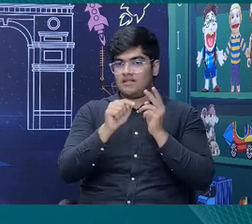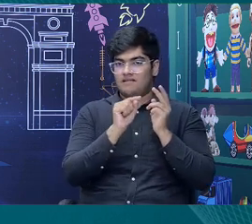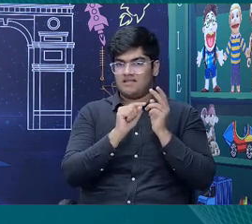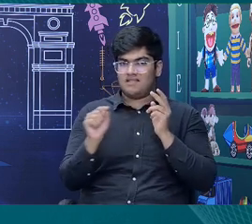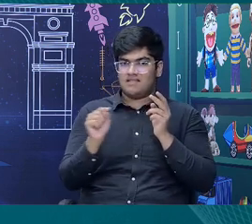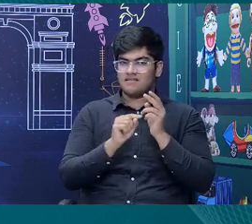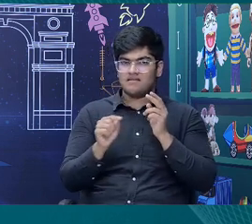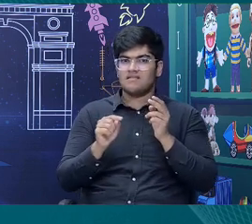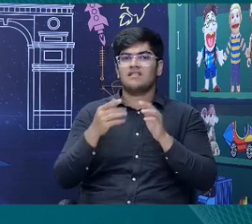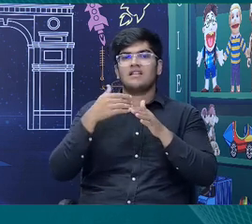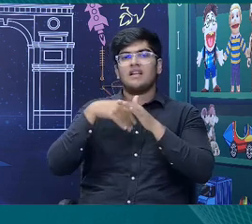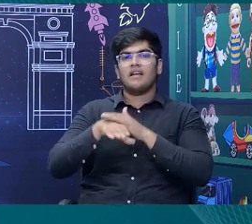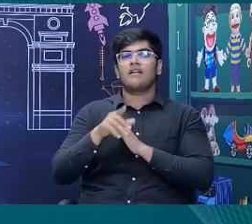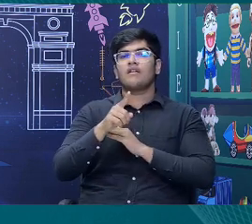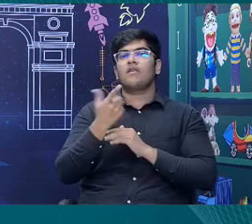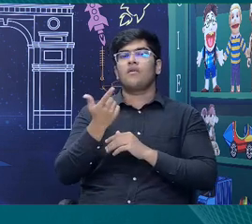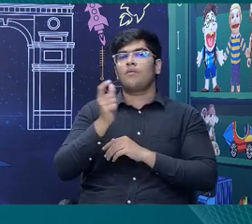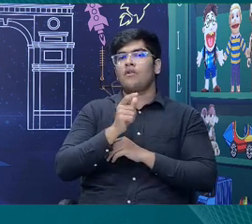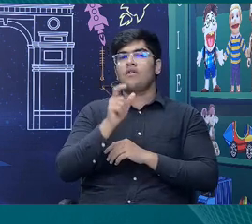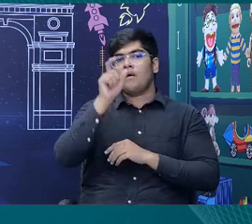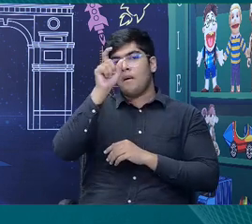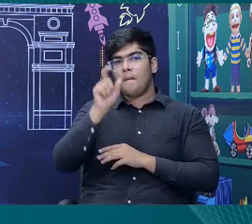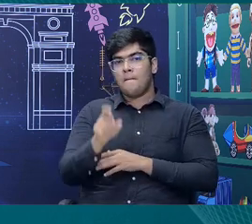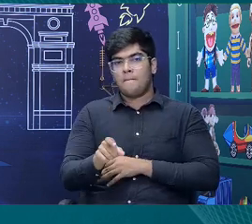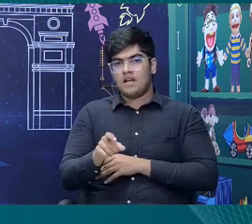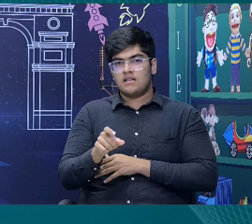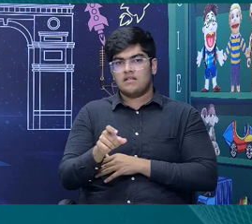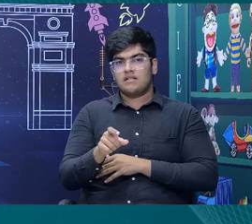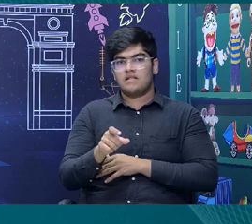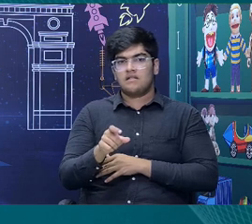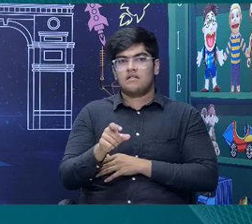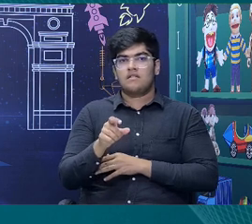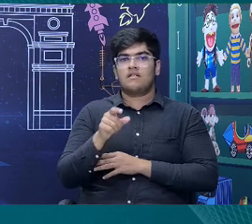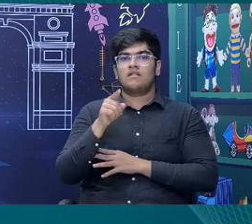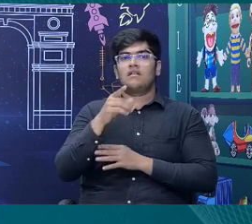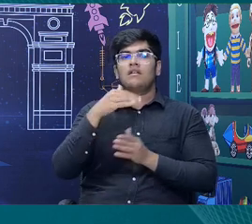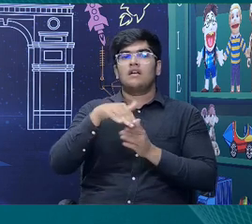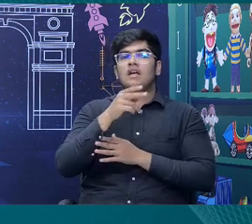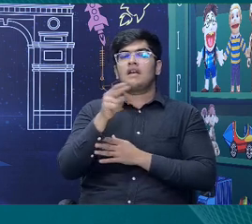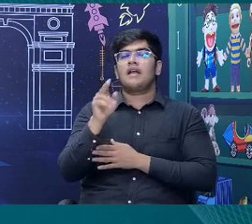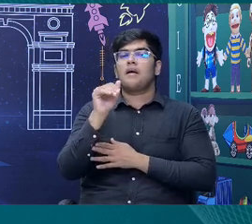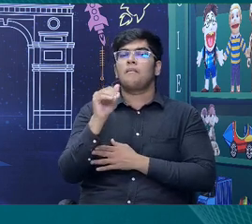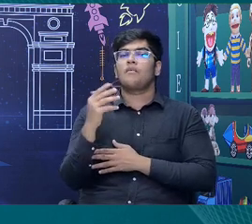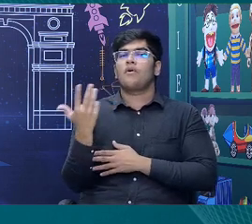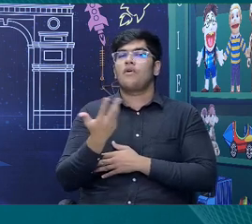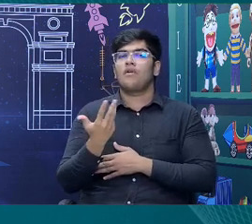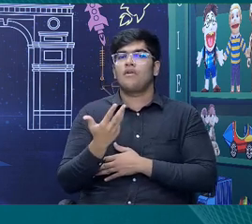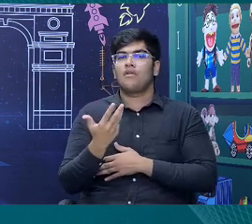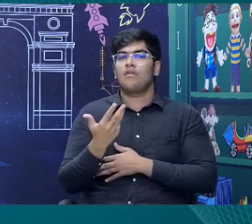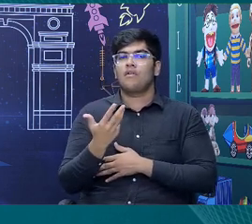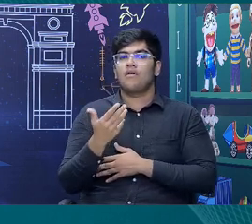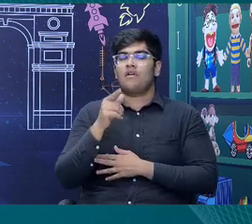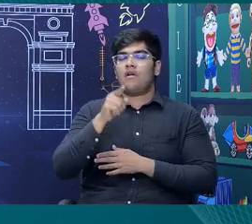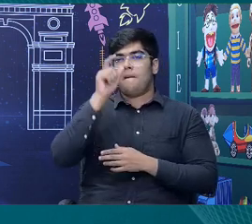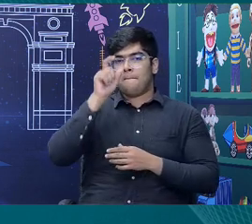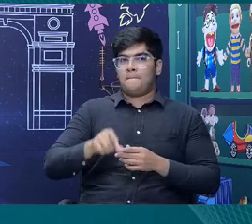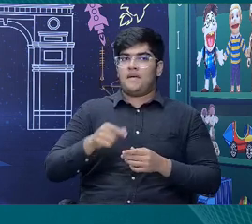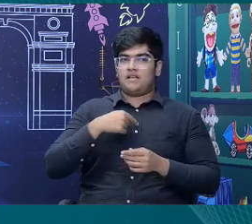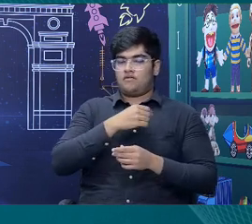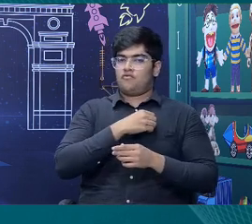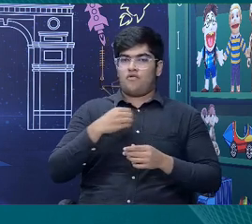द क्लाइंट आइडलाइज और फॉल्स इन लव विद द थेरेपिस्ट एंड सीक्स द थेरेपिस्ट अप्रूवल कौन सी चीज है वो ट्रांसफरेंस